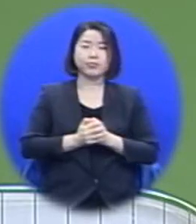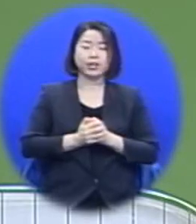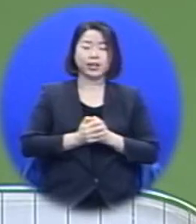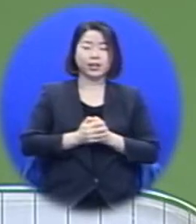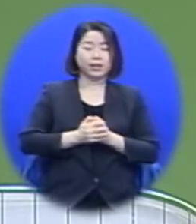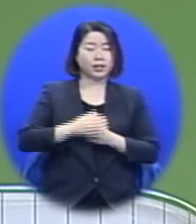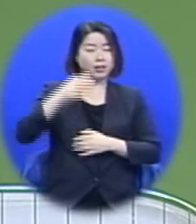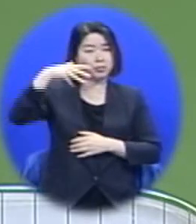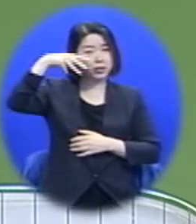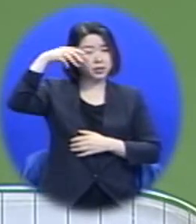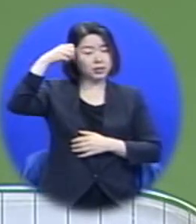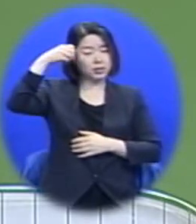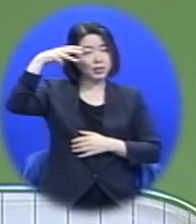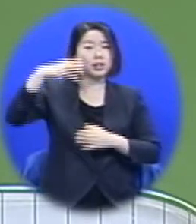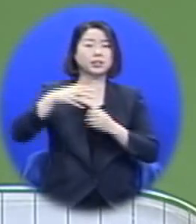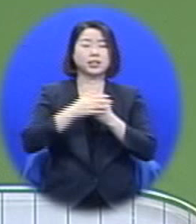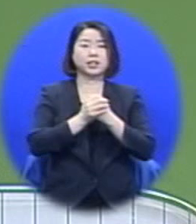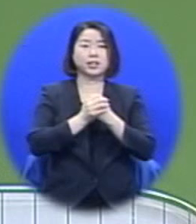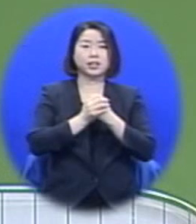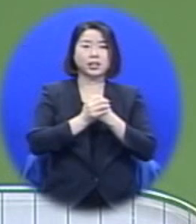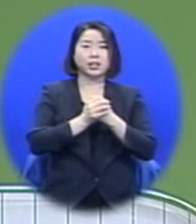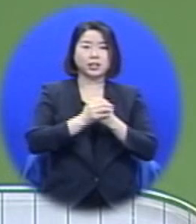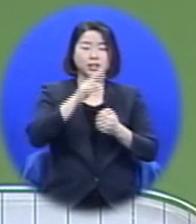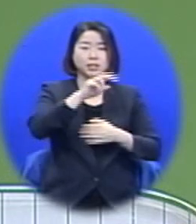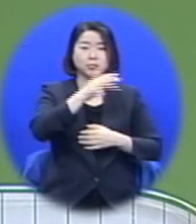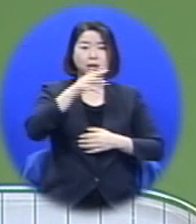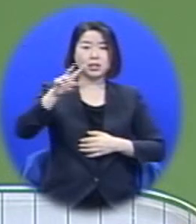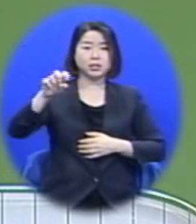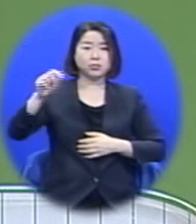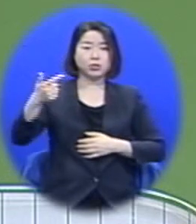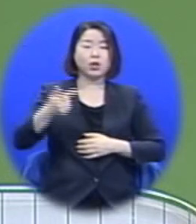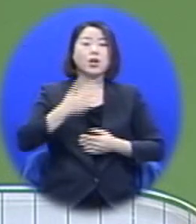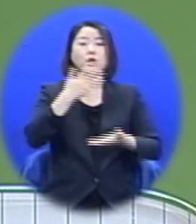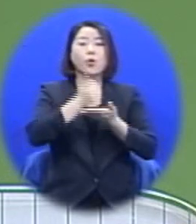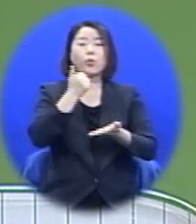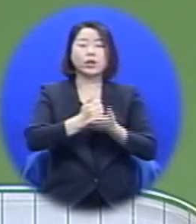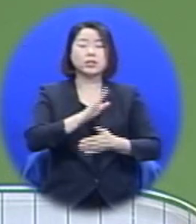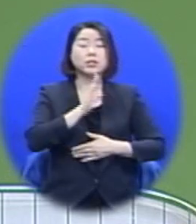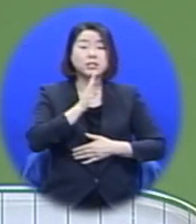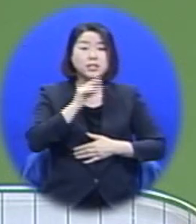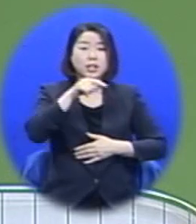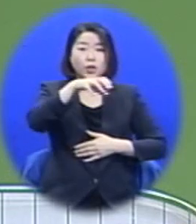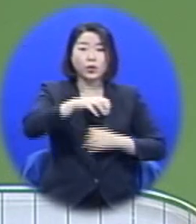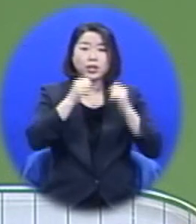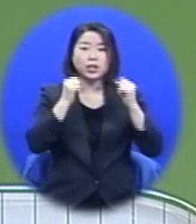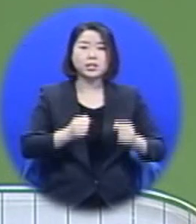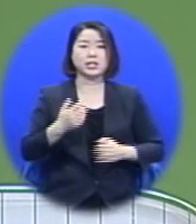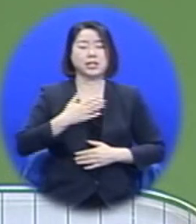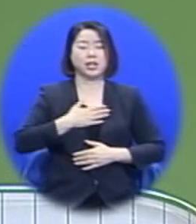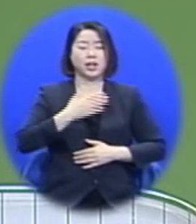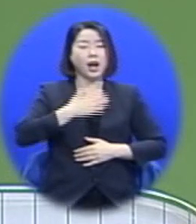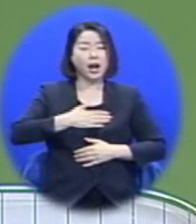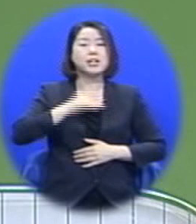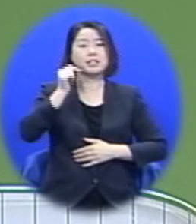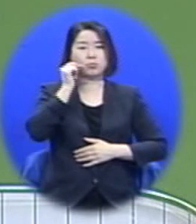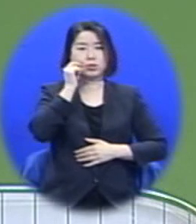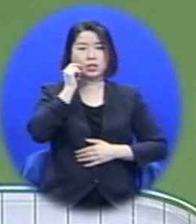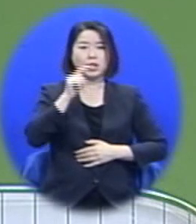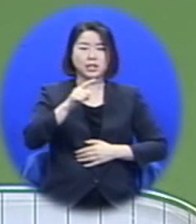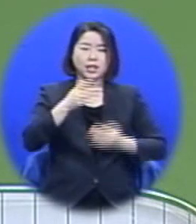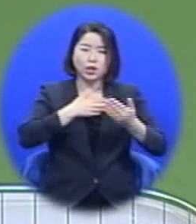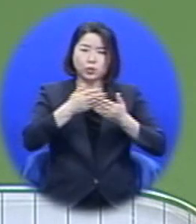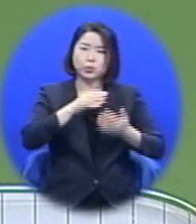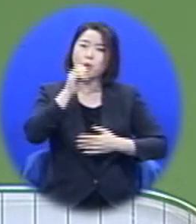창세기 28장 16절에 여호와께서 과연 여기 게시 건을 내가 알지 못하여 또 다 이 두려워하여 1